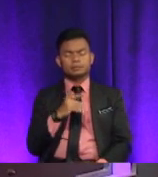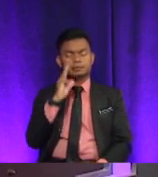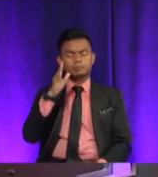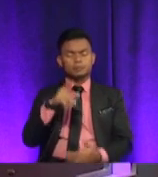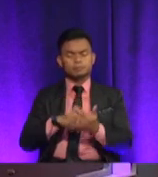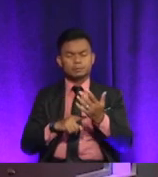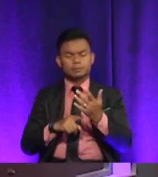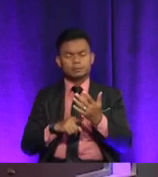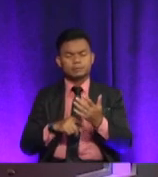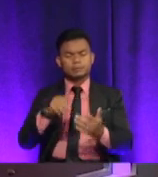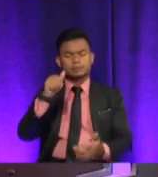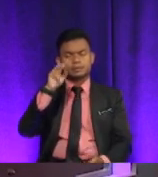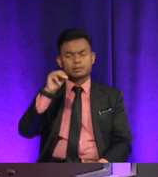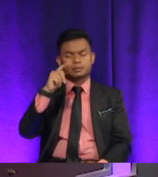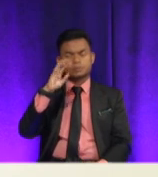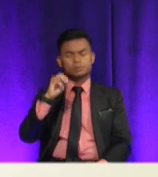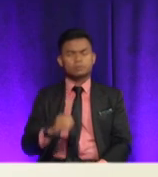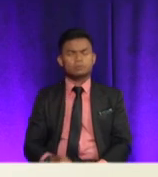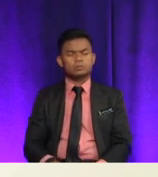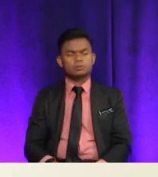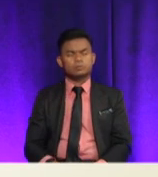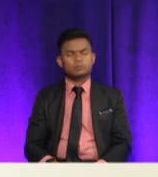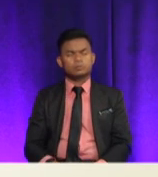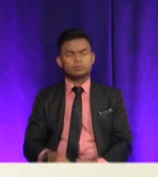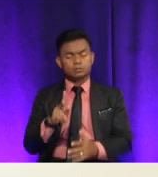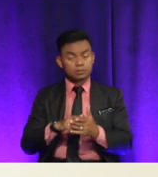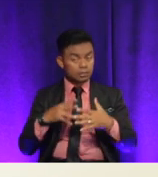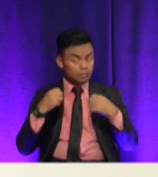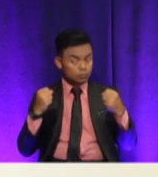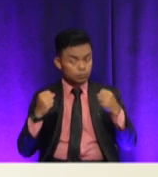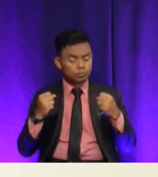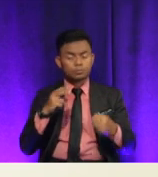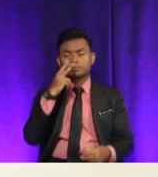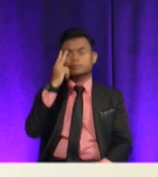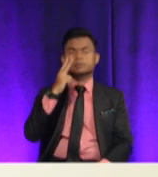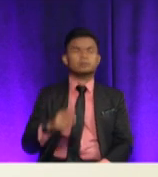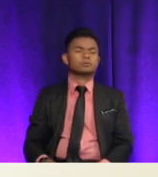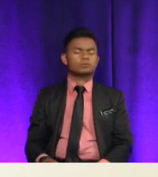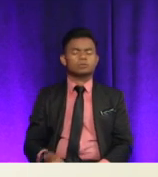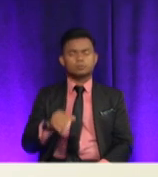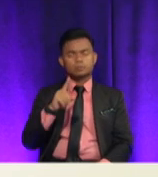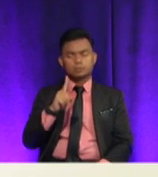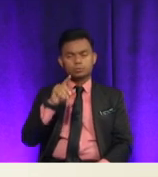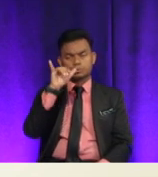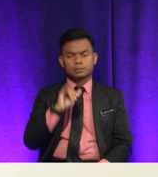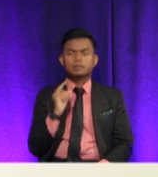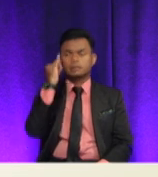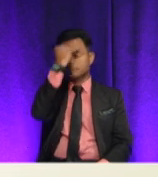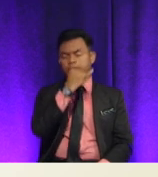persoalan kekaguman melihat sesuatu deh yang indah dan cantik